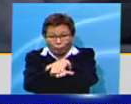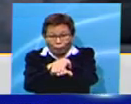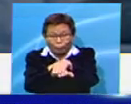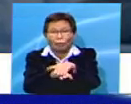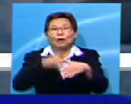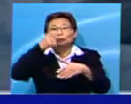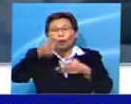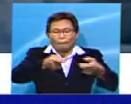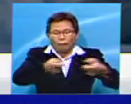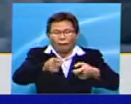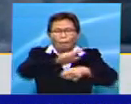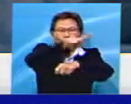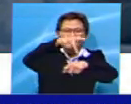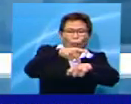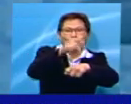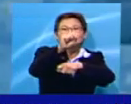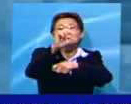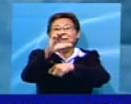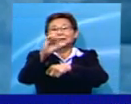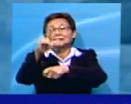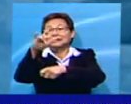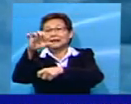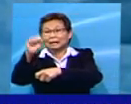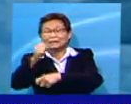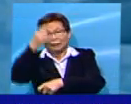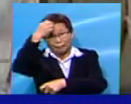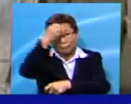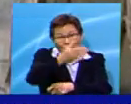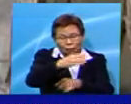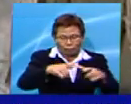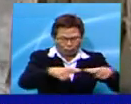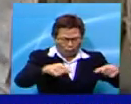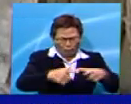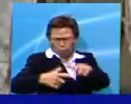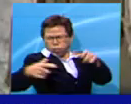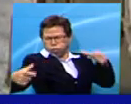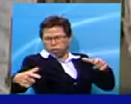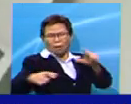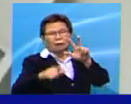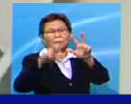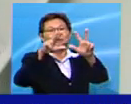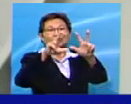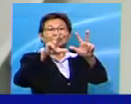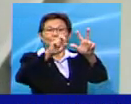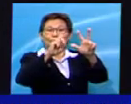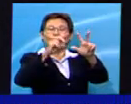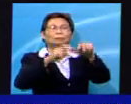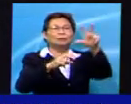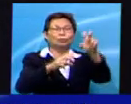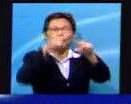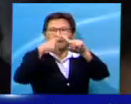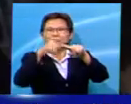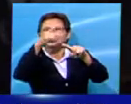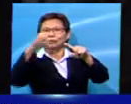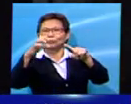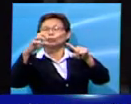agensi pentadbir kepulauan dialis Michael P memberitahu serpihan paling besar berukuran 30 Kal 120